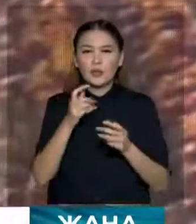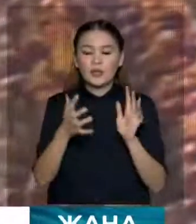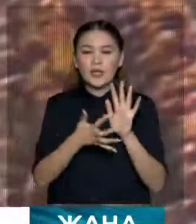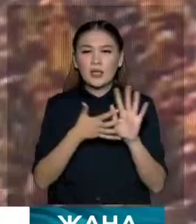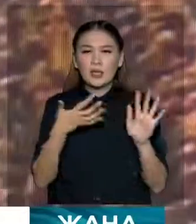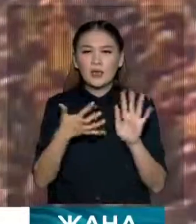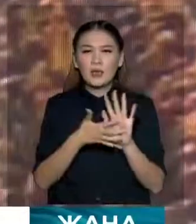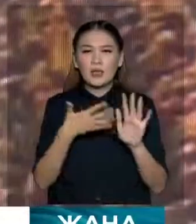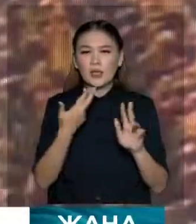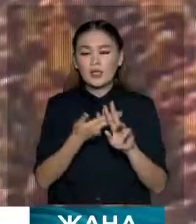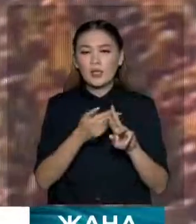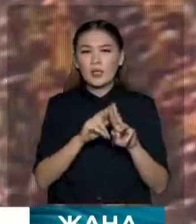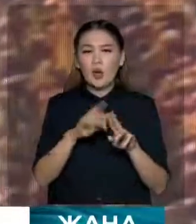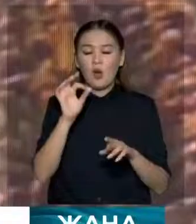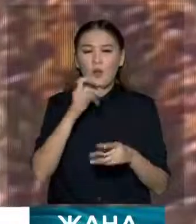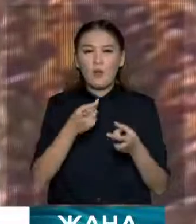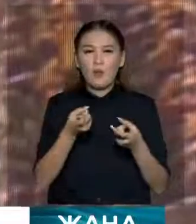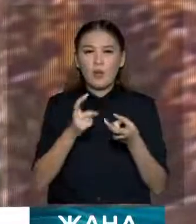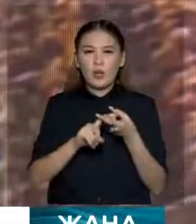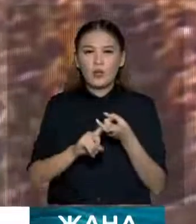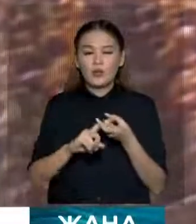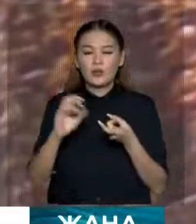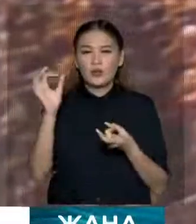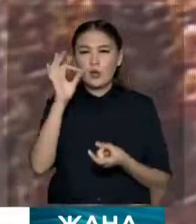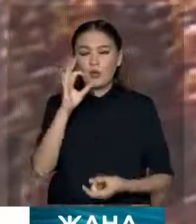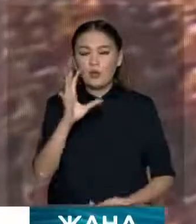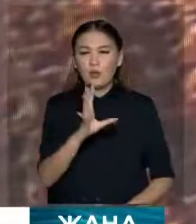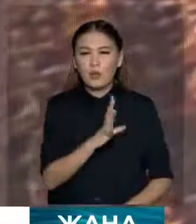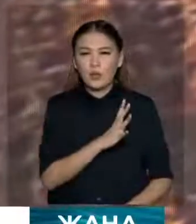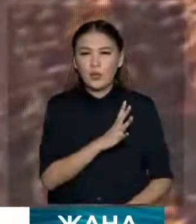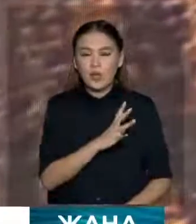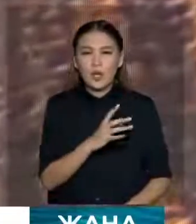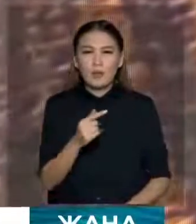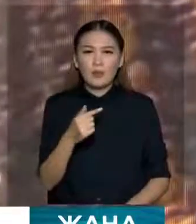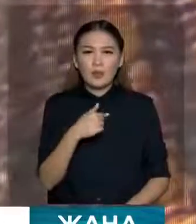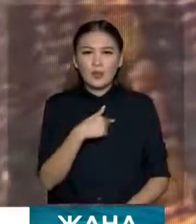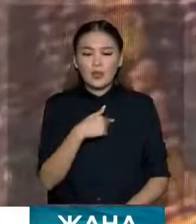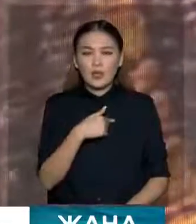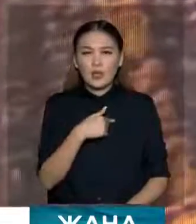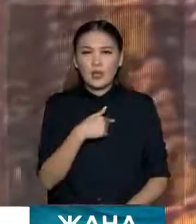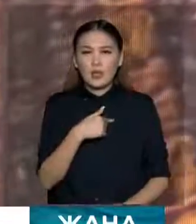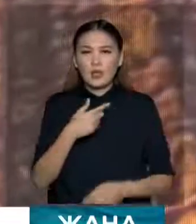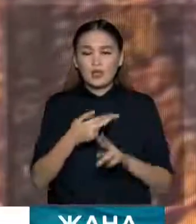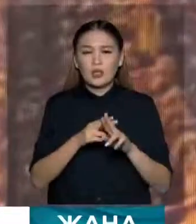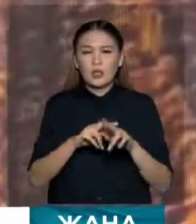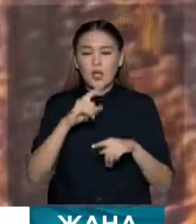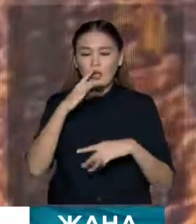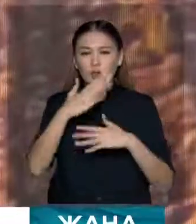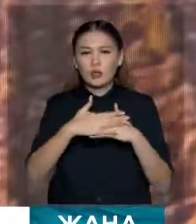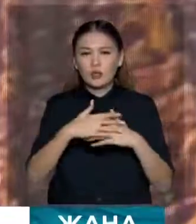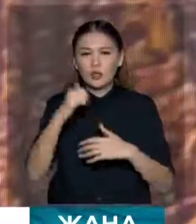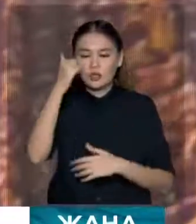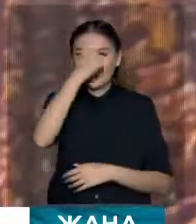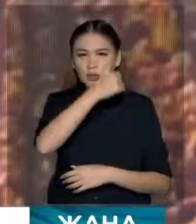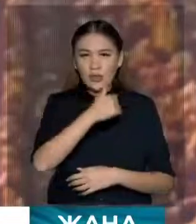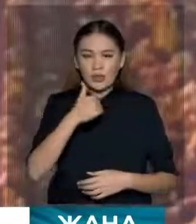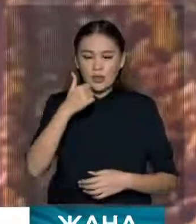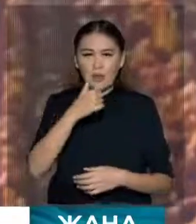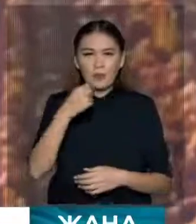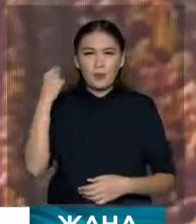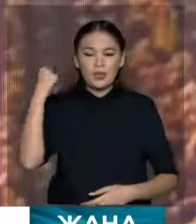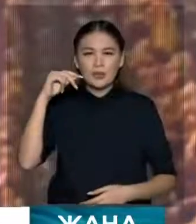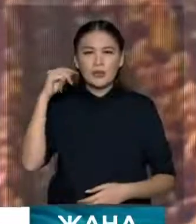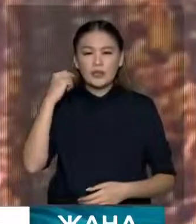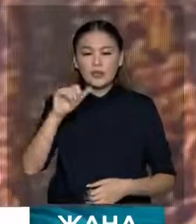мәселе бұл да ғылымға байланысты мәселе. Ал енді менің күмәнім жоқ, қазір мына алдымыздағы жылдарда